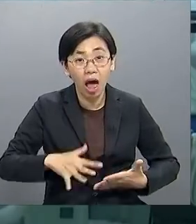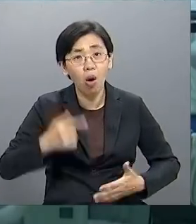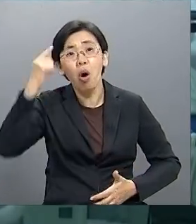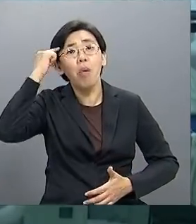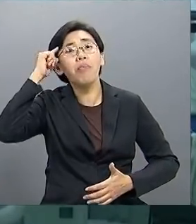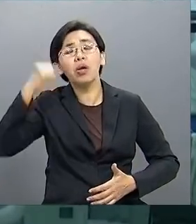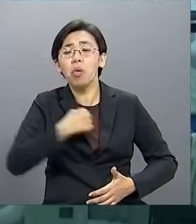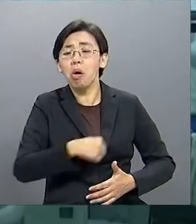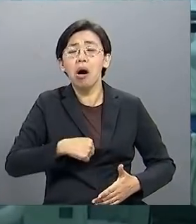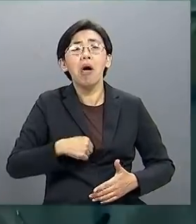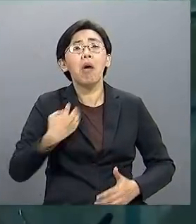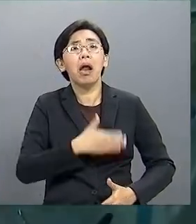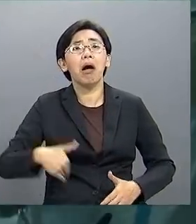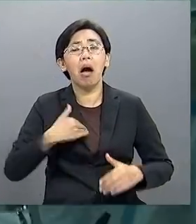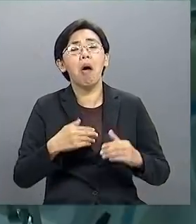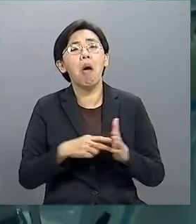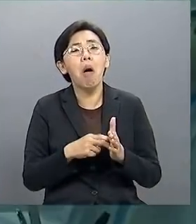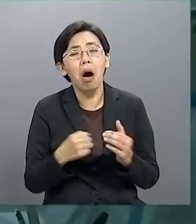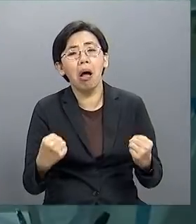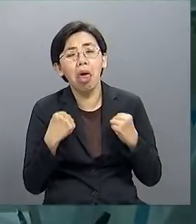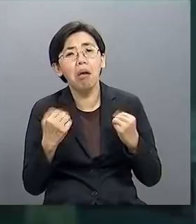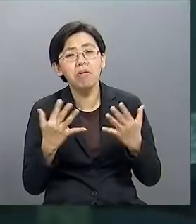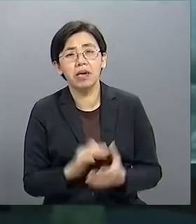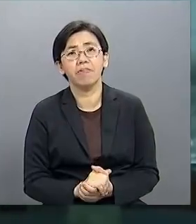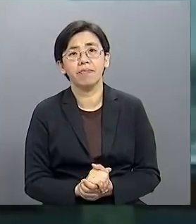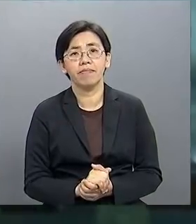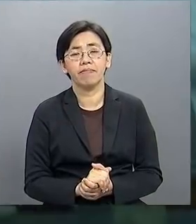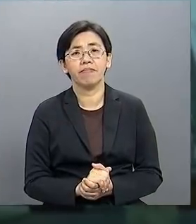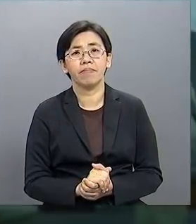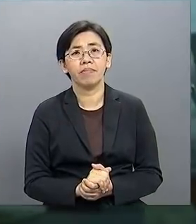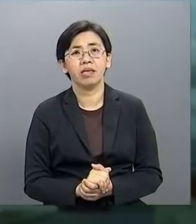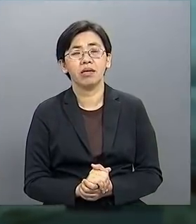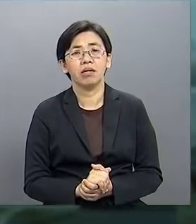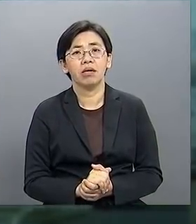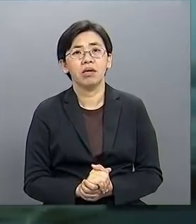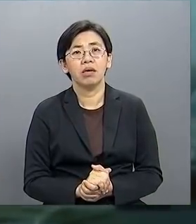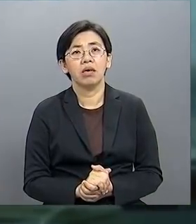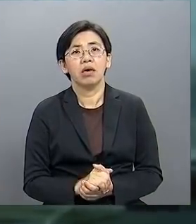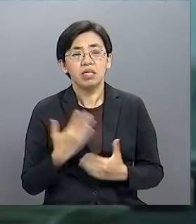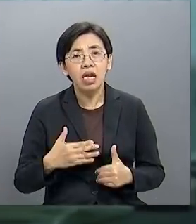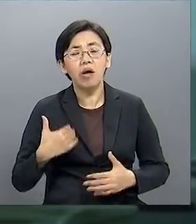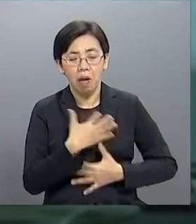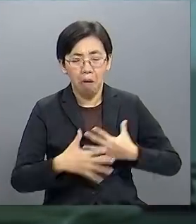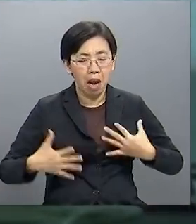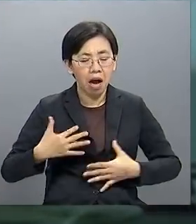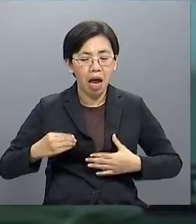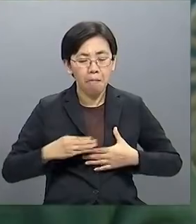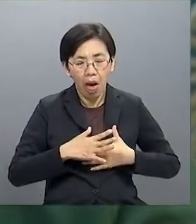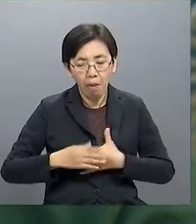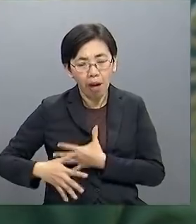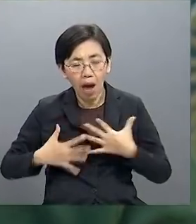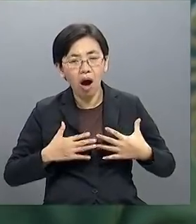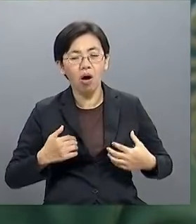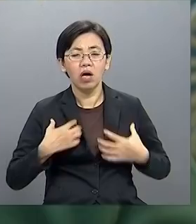แอแต่พอไวรัสโผล่ขึ้นมาทีเดียวตกใจปล่อยสารอักเสบมหาศาลเลยก็ทำให้อวัยวะนั้นอักเสบ